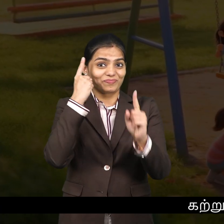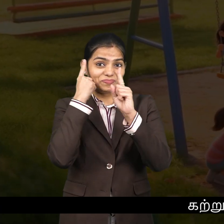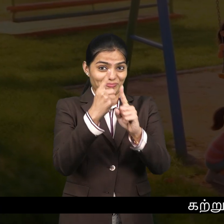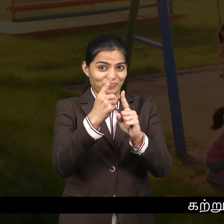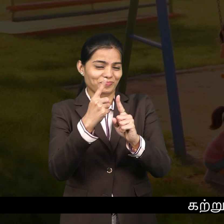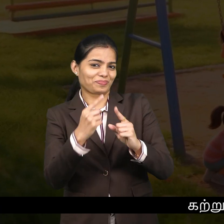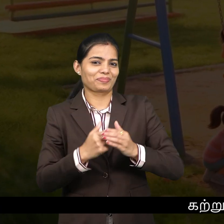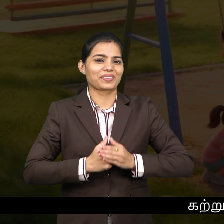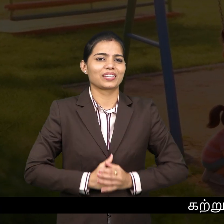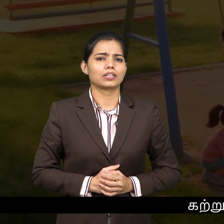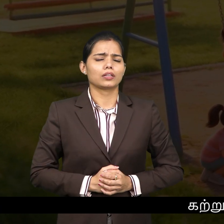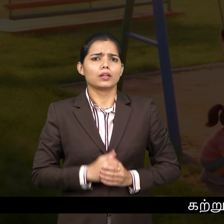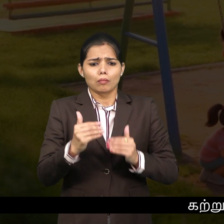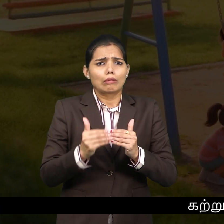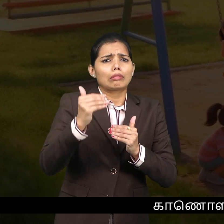கற்றுக்கொள்வீர்கள்.